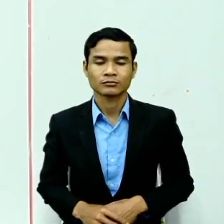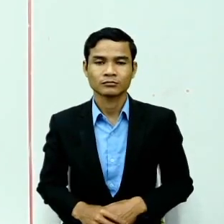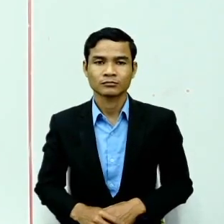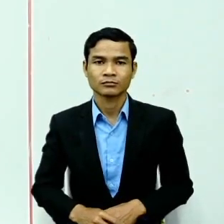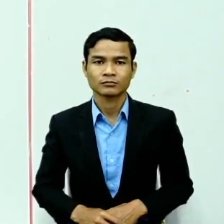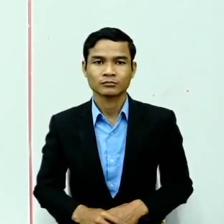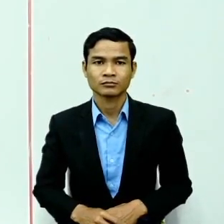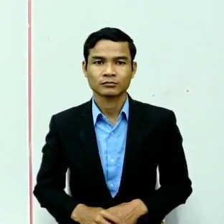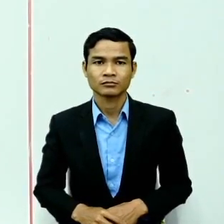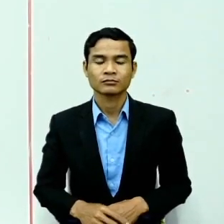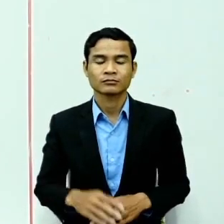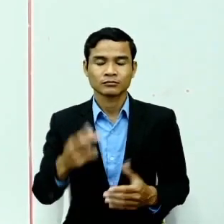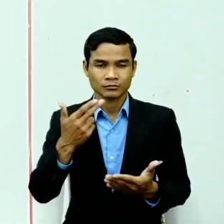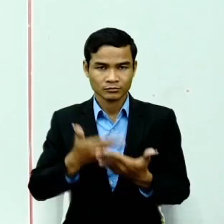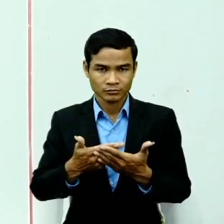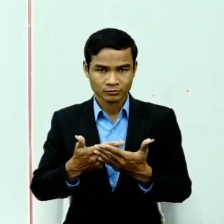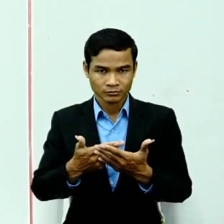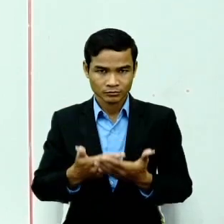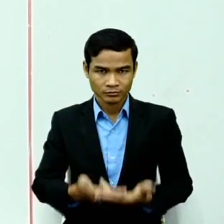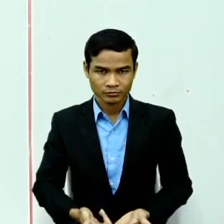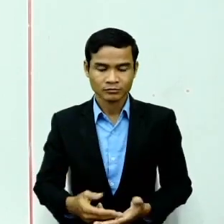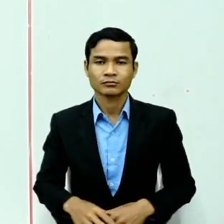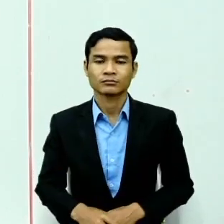tôm ngần